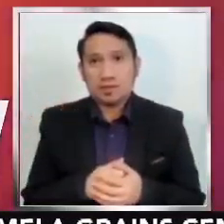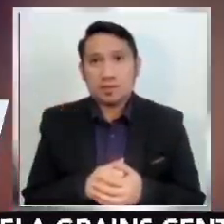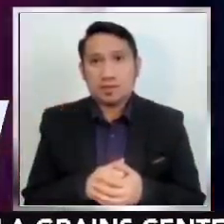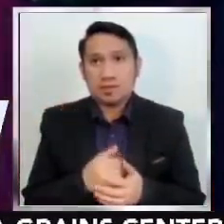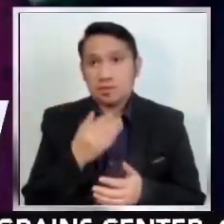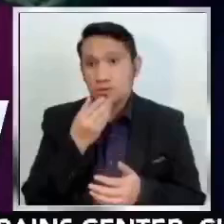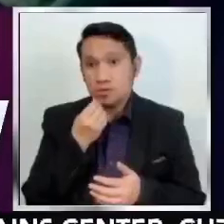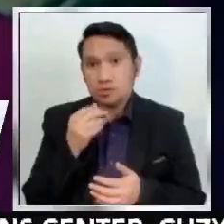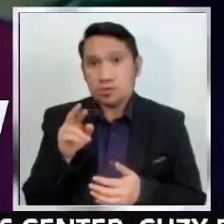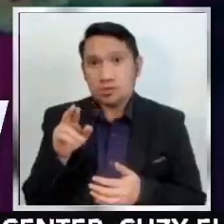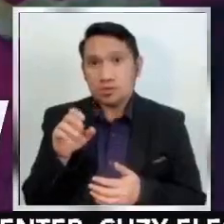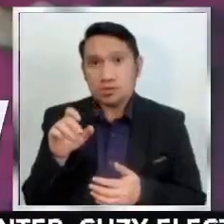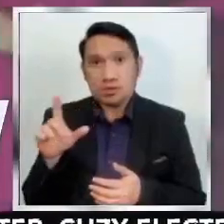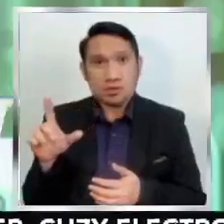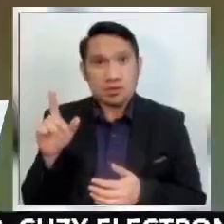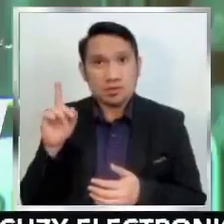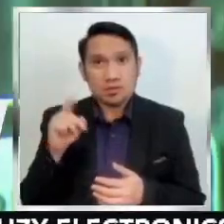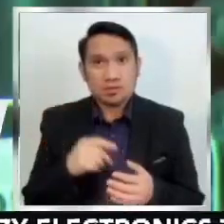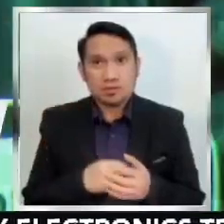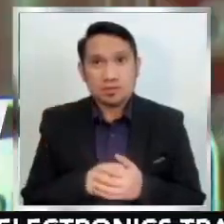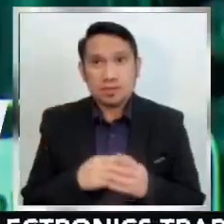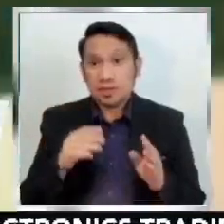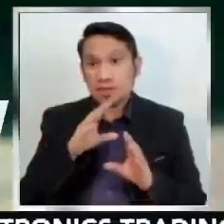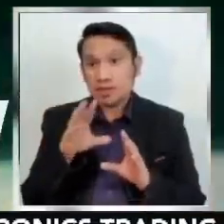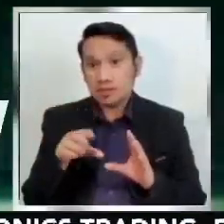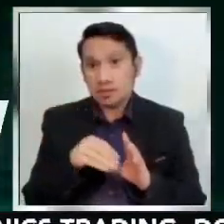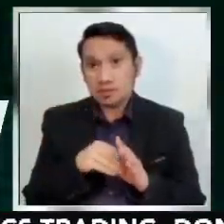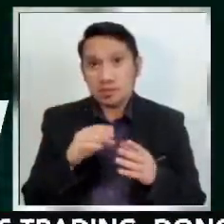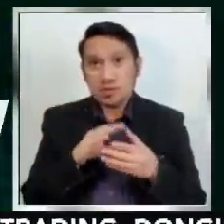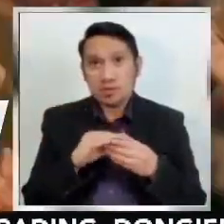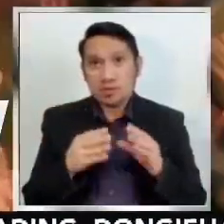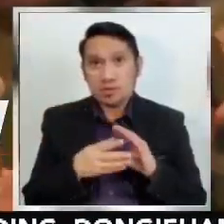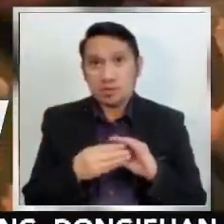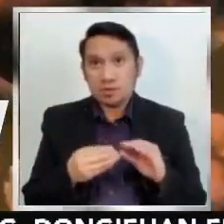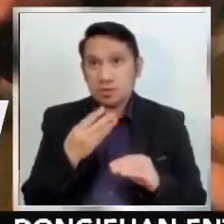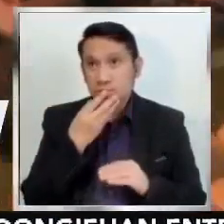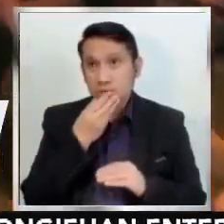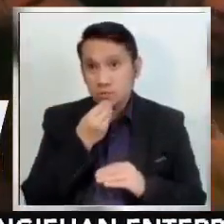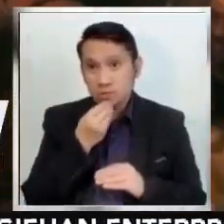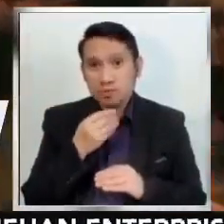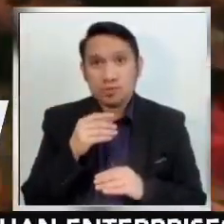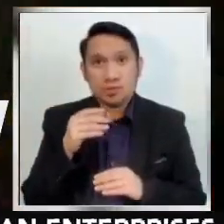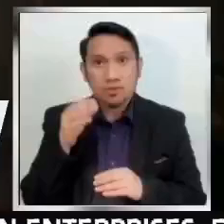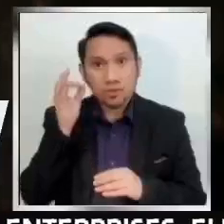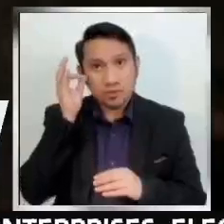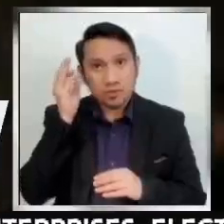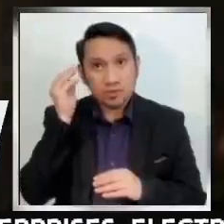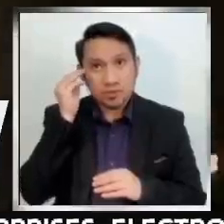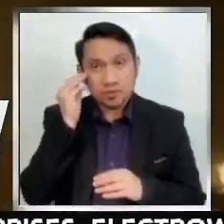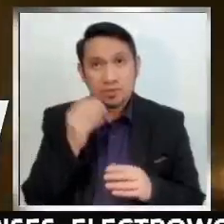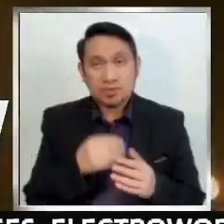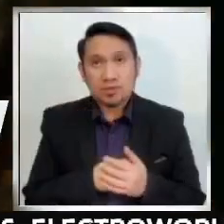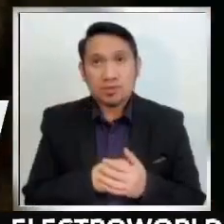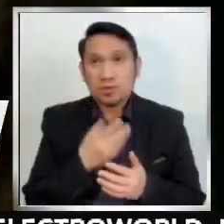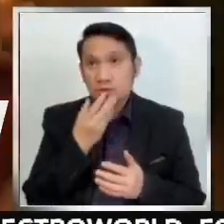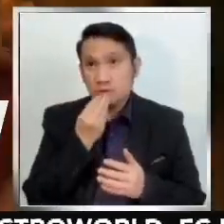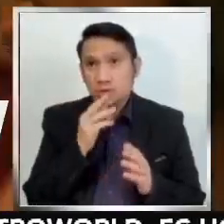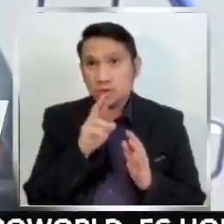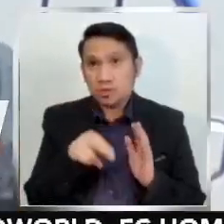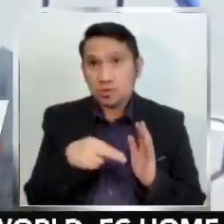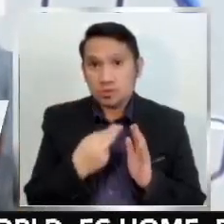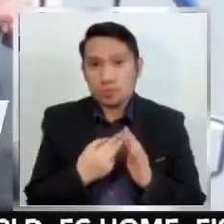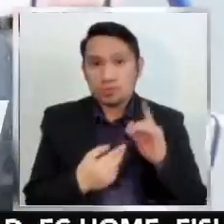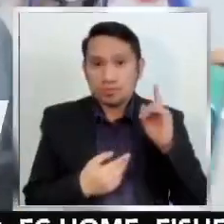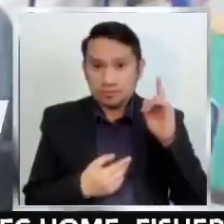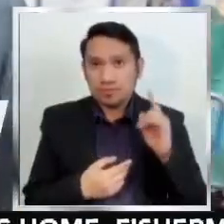Jacobs. Bahagi rin siyempre ng kwento si dating Pangulong Ferdinand Marcos Sr., nagagampanan naman ni Jose Liana. It's